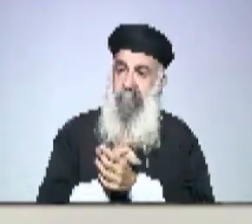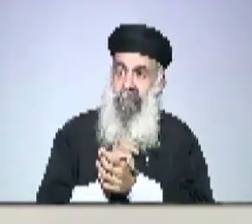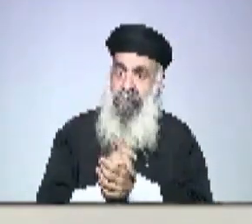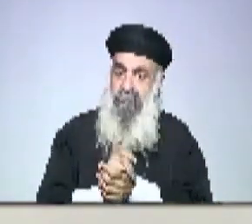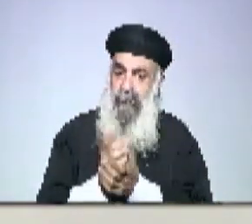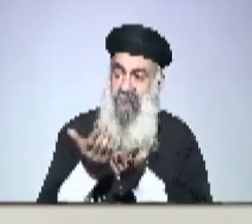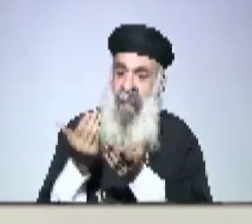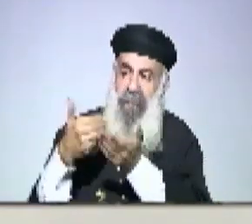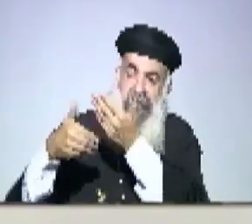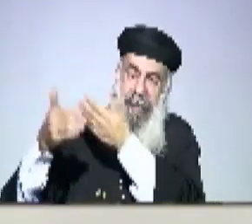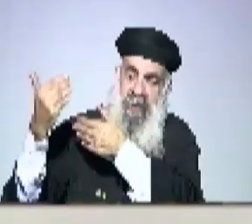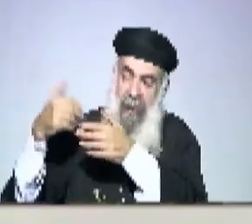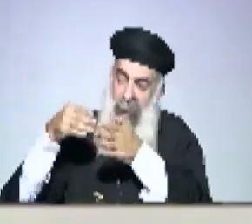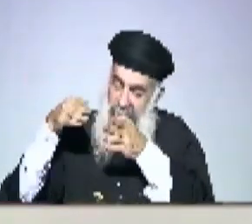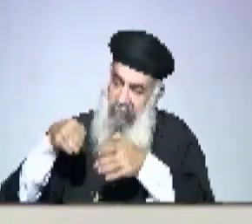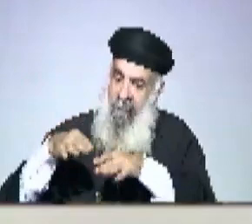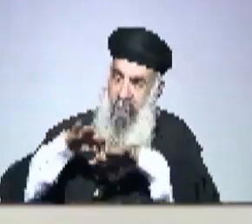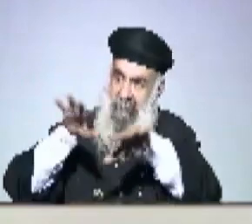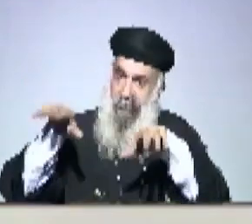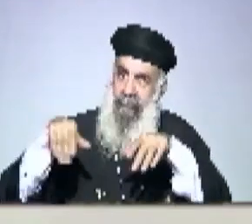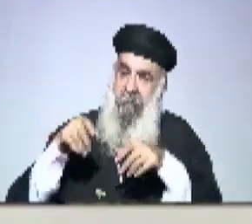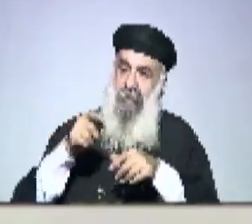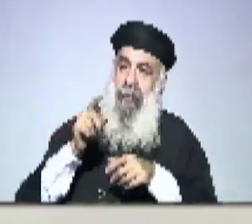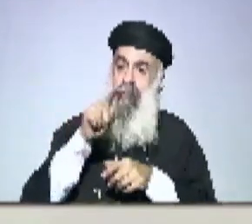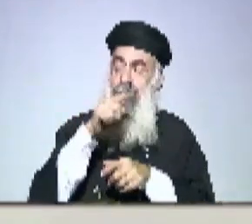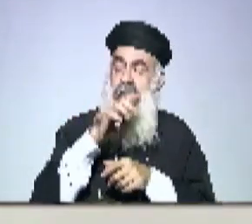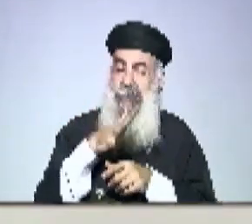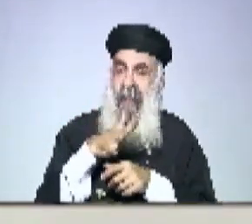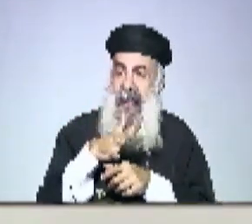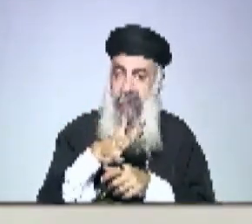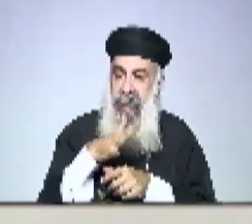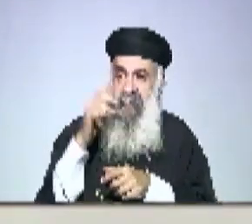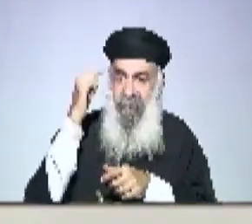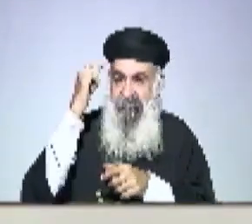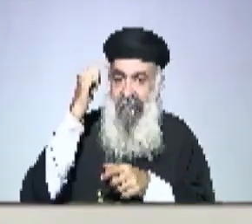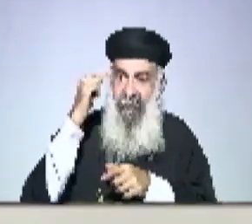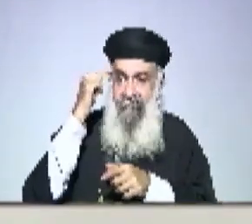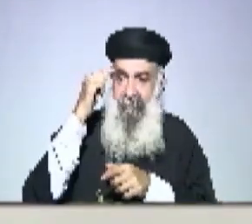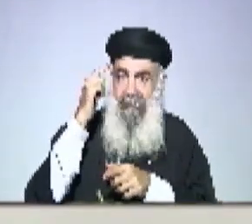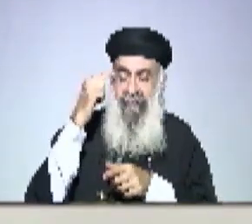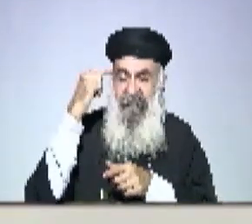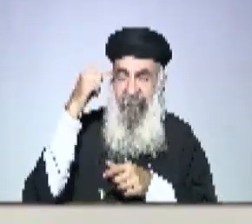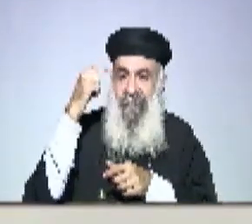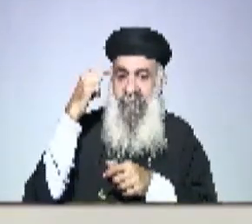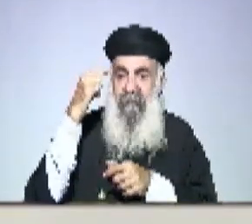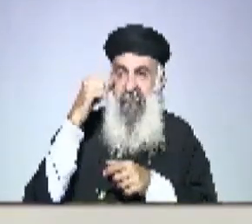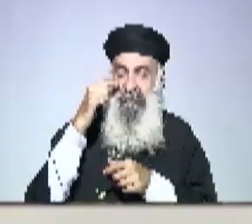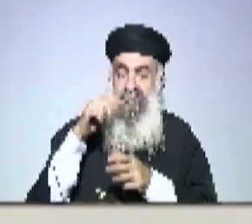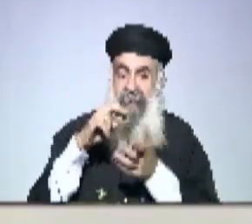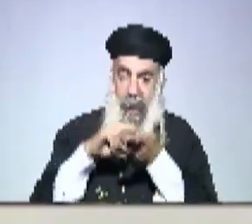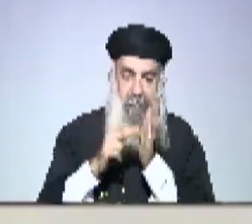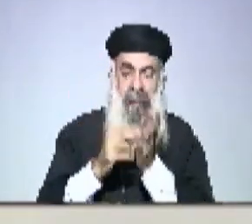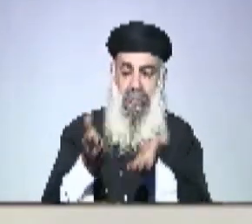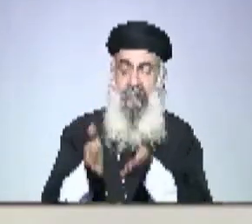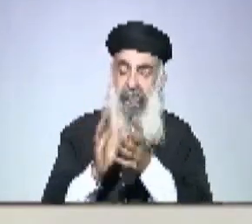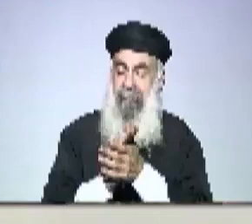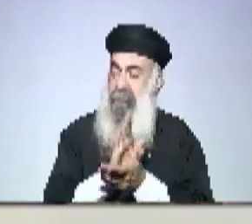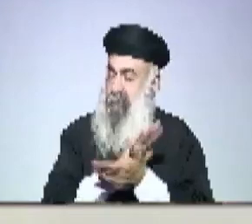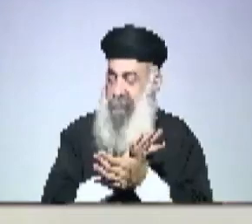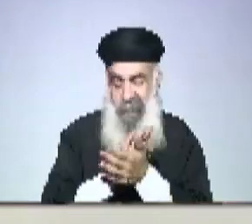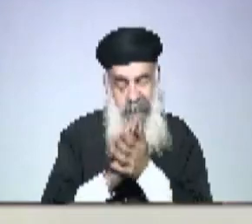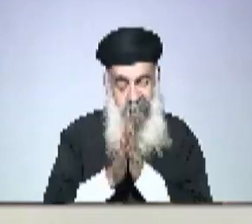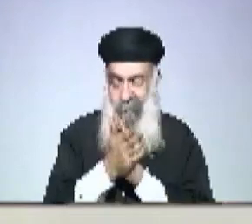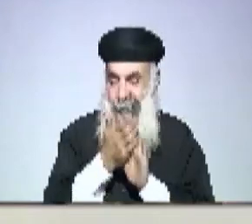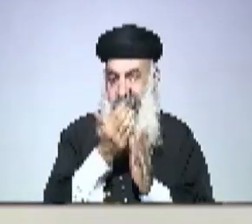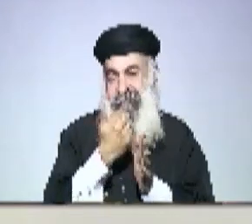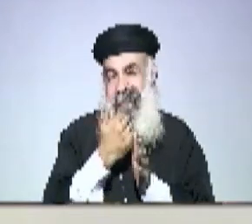لنا مرجع تخيل لو كل كاهن في كنيسته عنده راي معين ونفذه ما بقتش